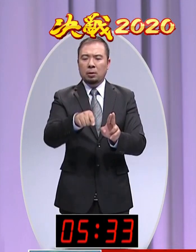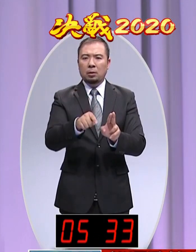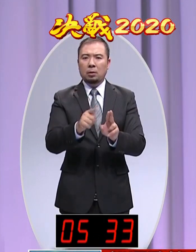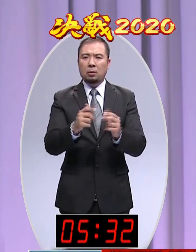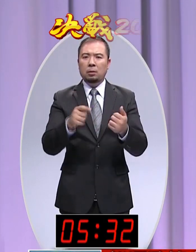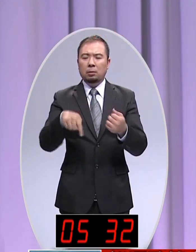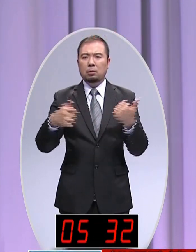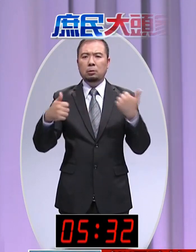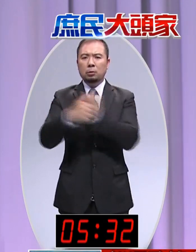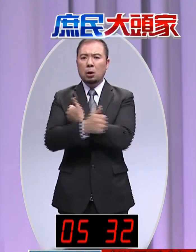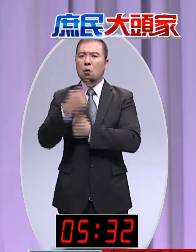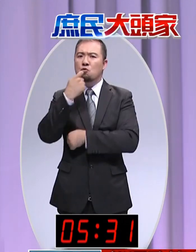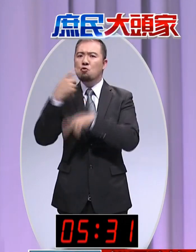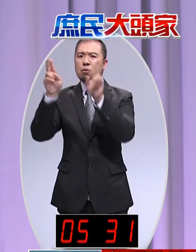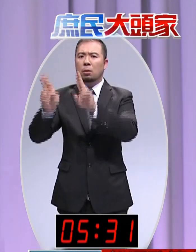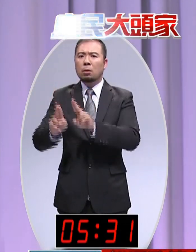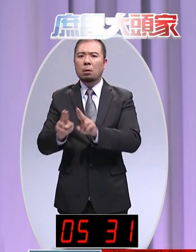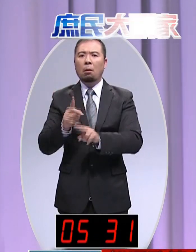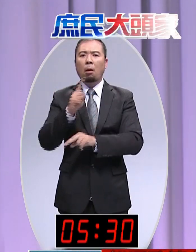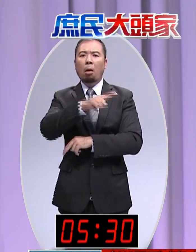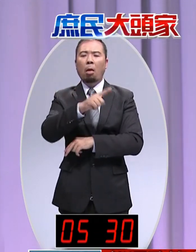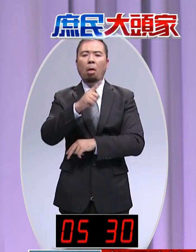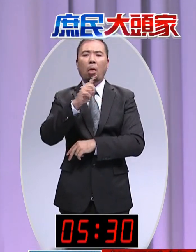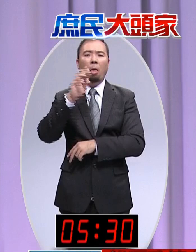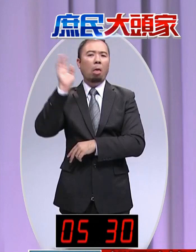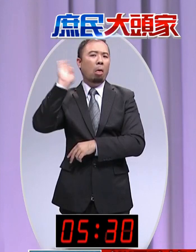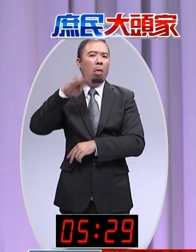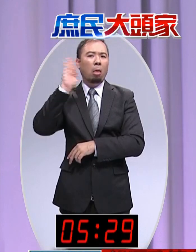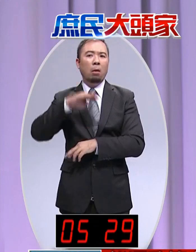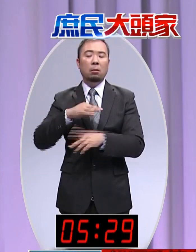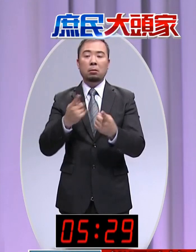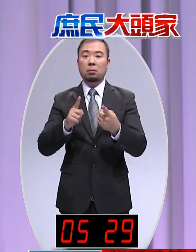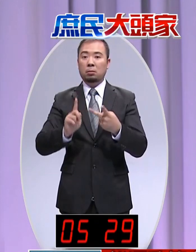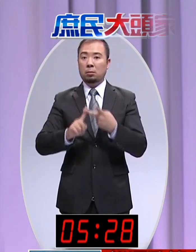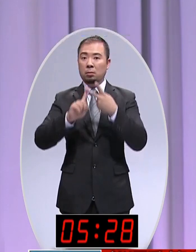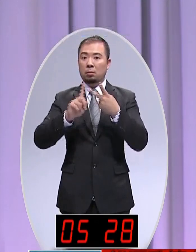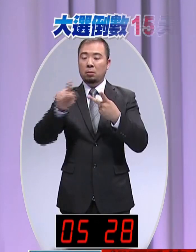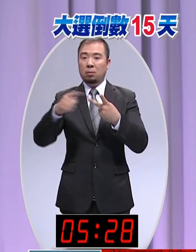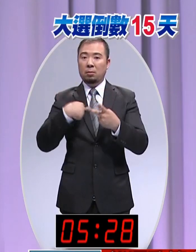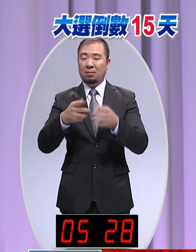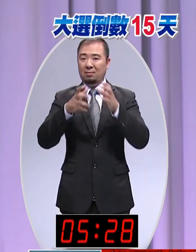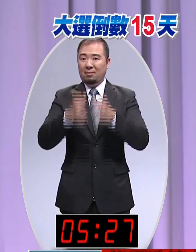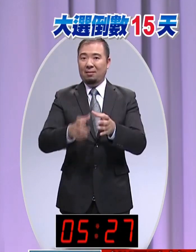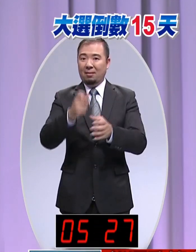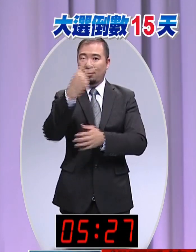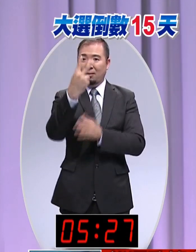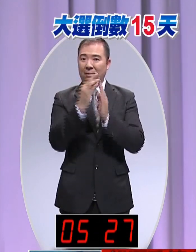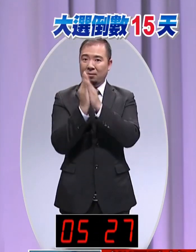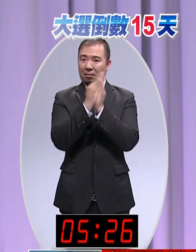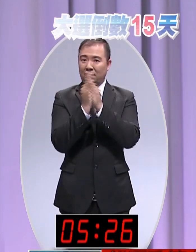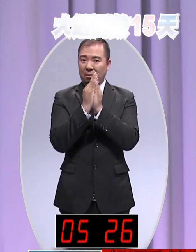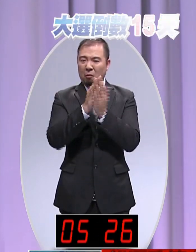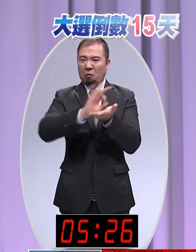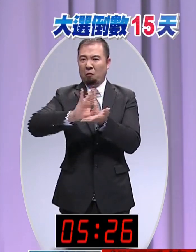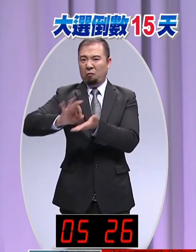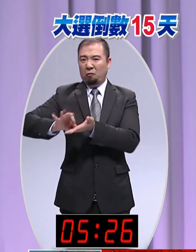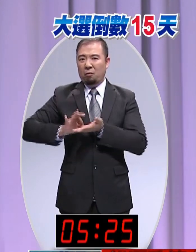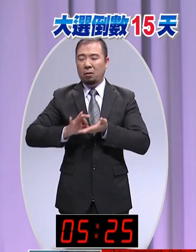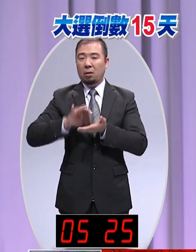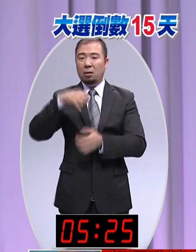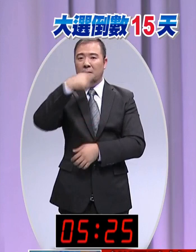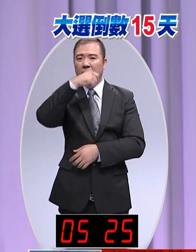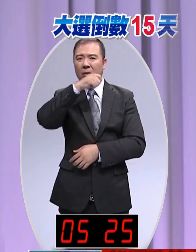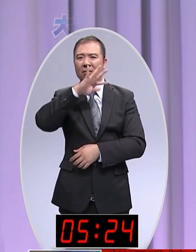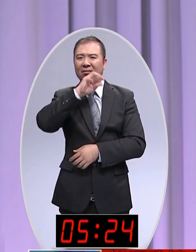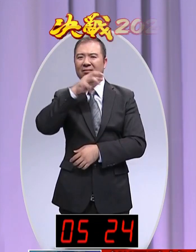政策要花2兆去盖风力发电，台湾3岁的小孩子都知道，台湾的冬